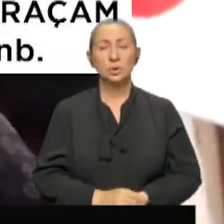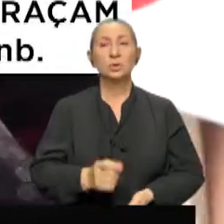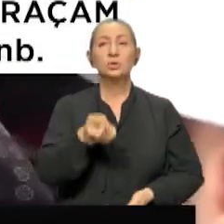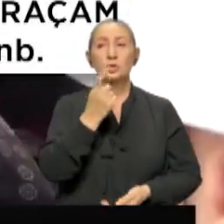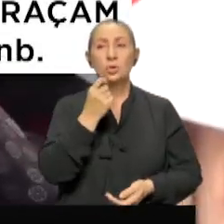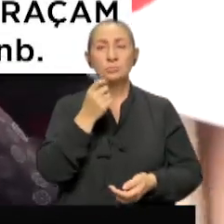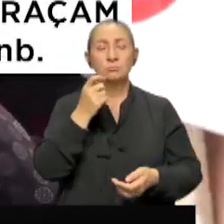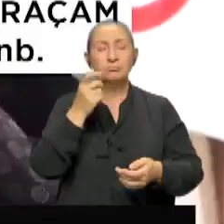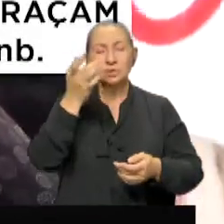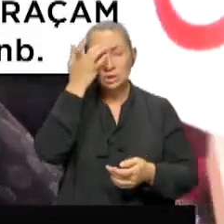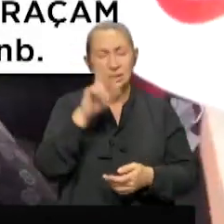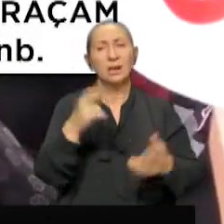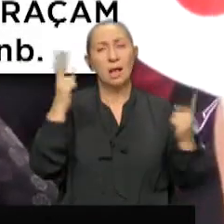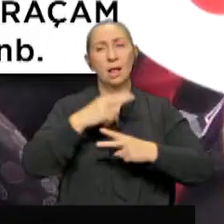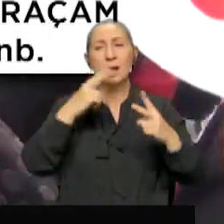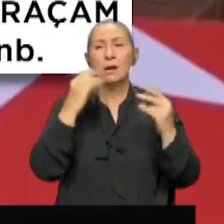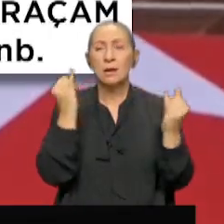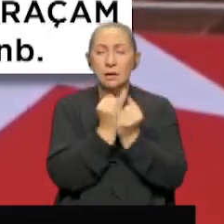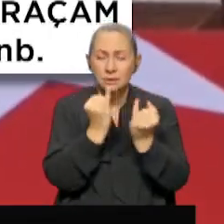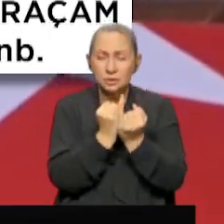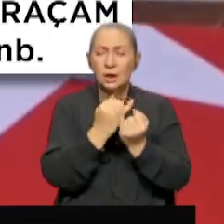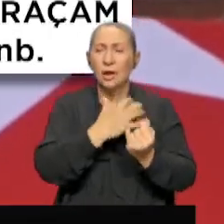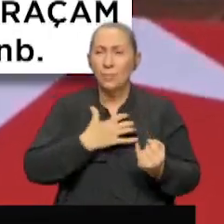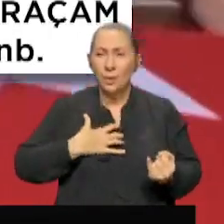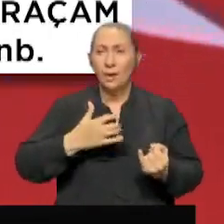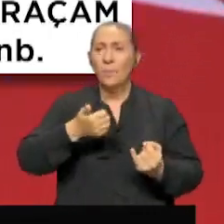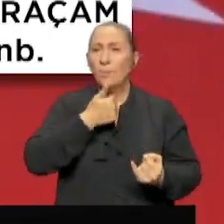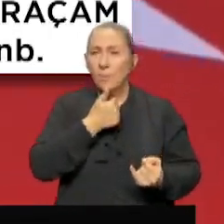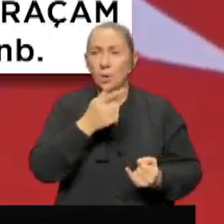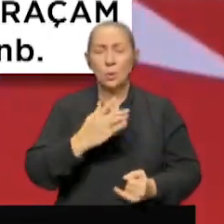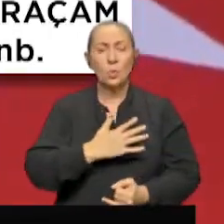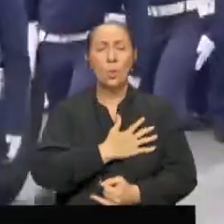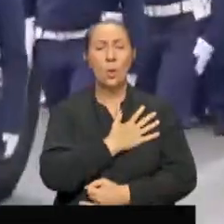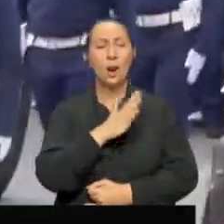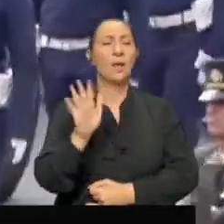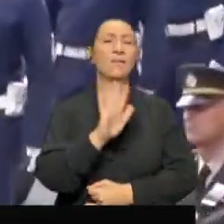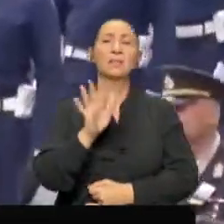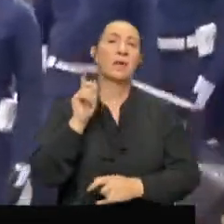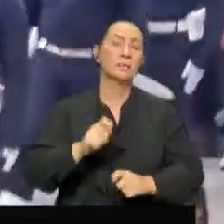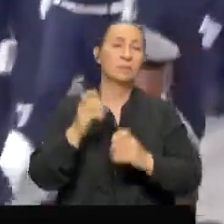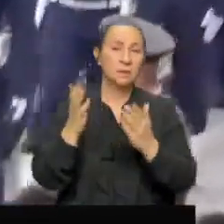Çorum şehidini ağladı. Kardeşleri, anne ve babası ona gururla veda etti.